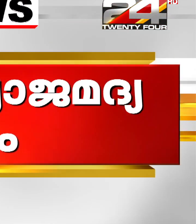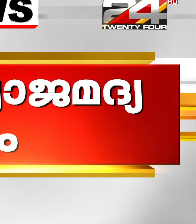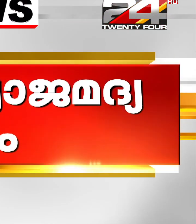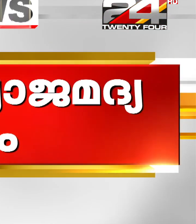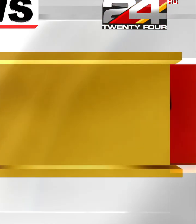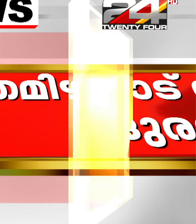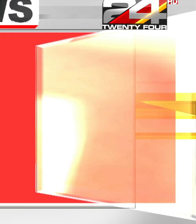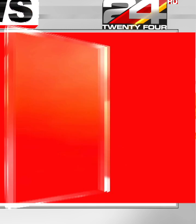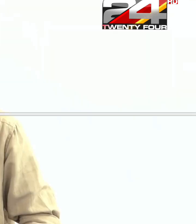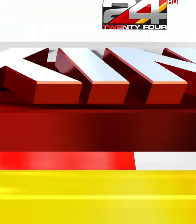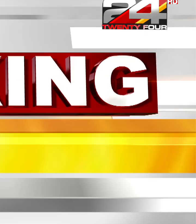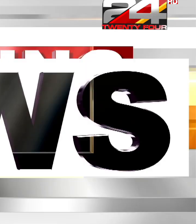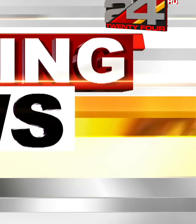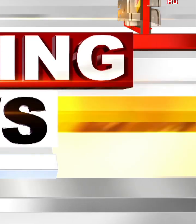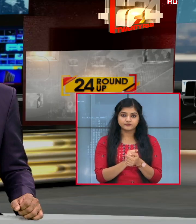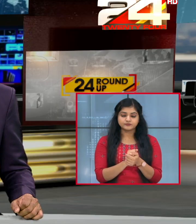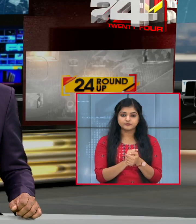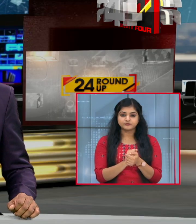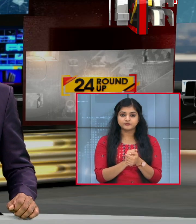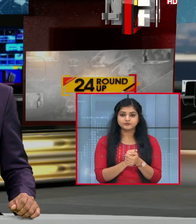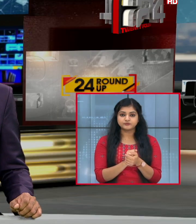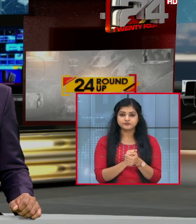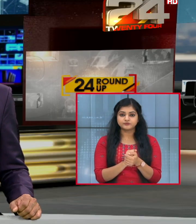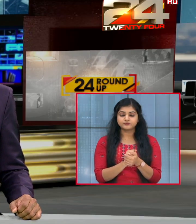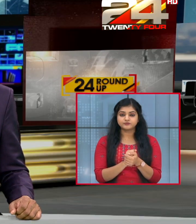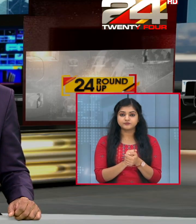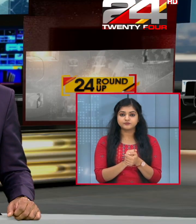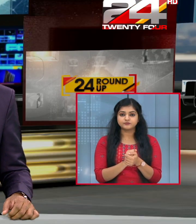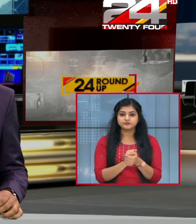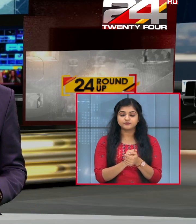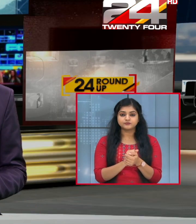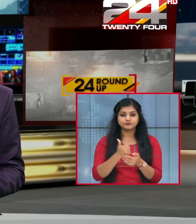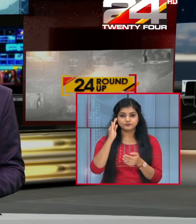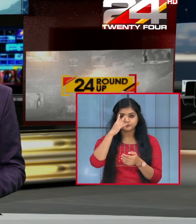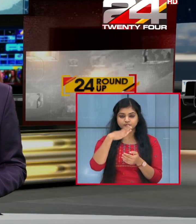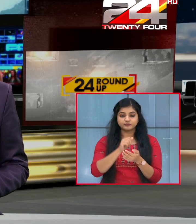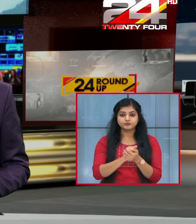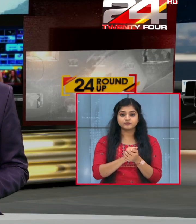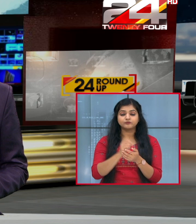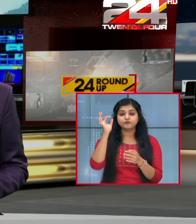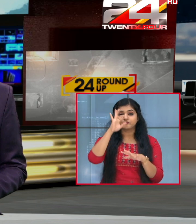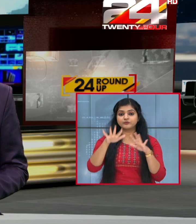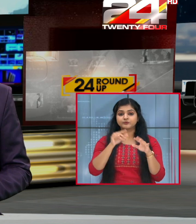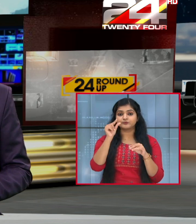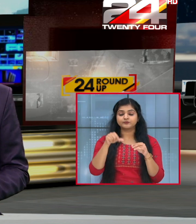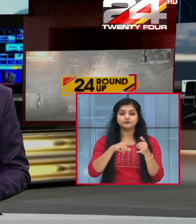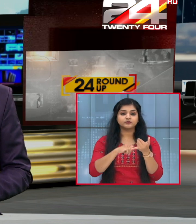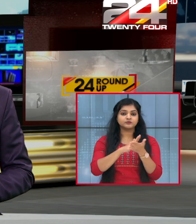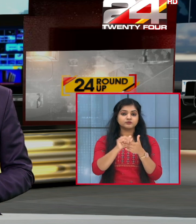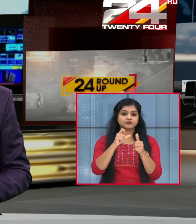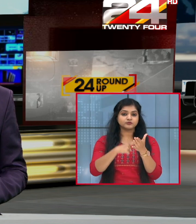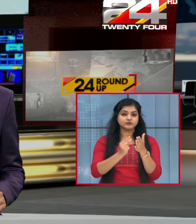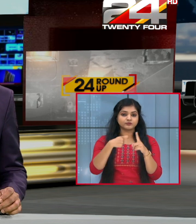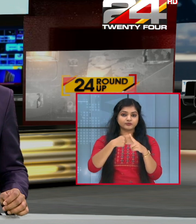ചെയ്തിരിക്കുന്നത്. പ്രജിൻ, ശരി. മനീഷ് മൂർത്തിയാണ് വിശദാംശങ്ങൾ നൽകിയത്. അടുത്ത വാർത്തയിലേക്ക്. ബോളിവുഡ് താരം ഷാറൂഖ് ഖാന്റെ